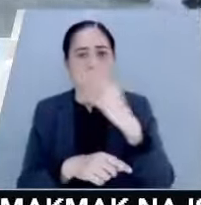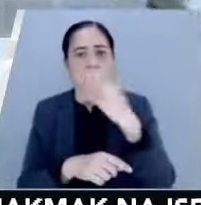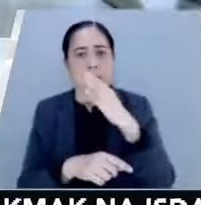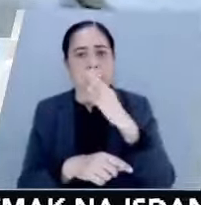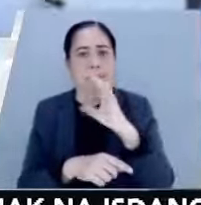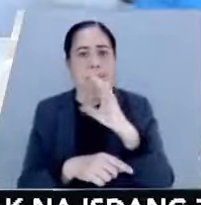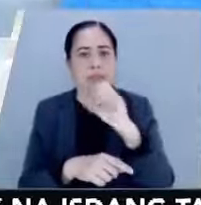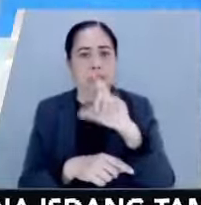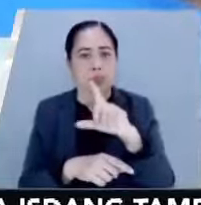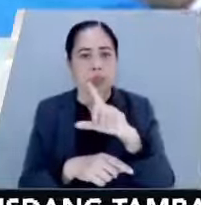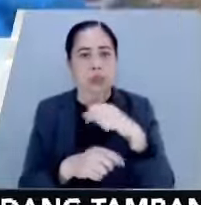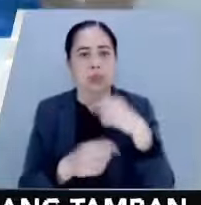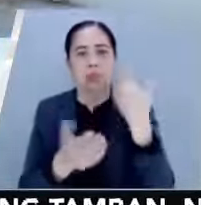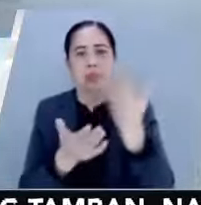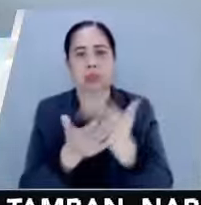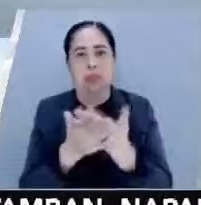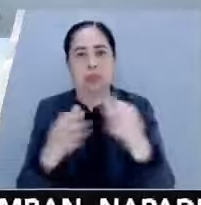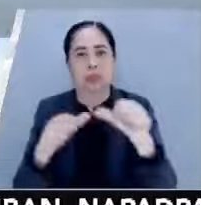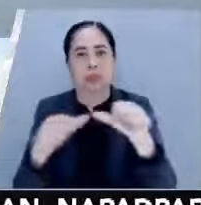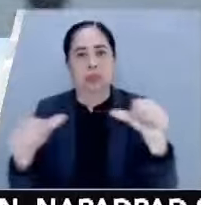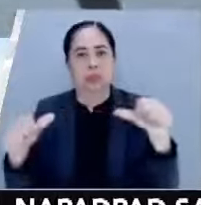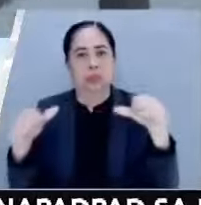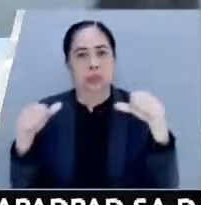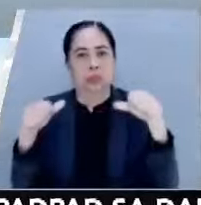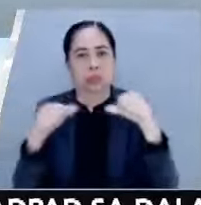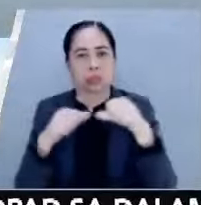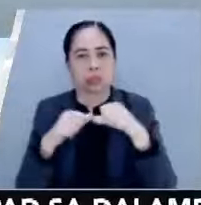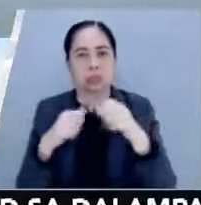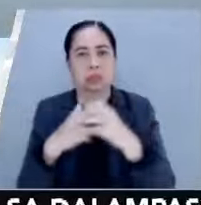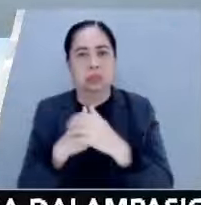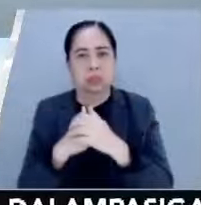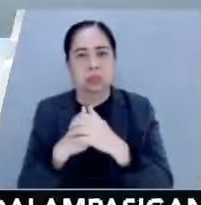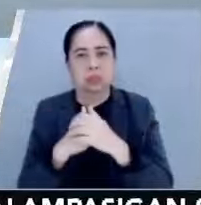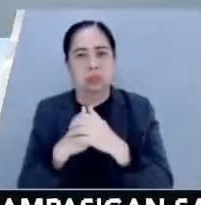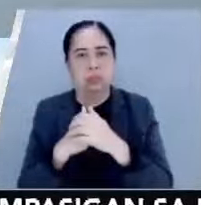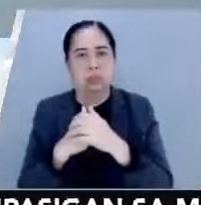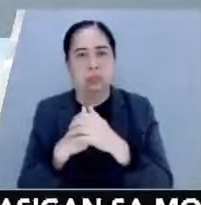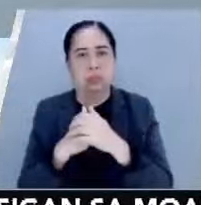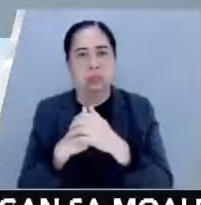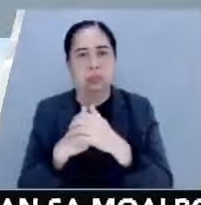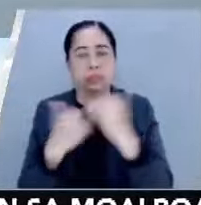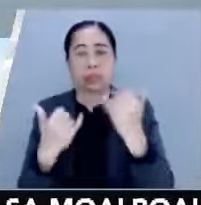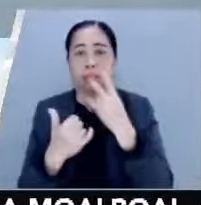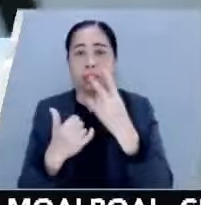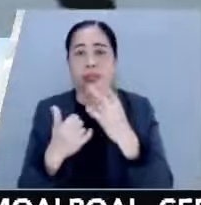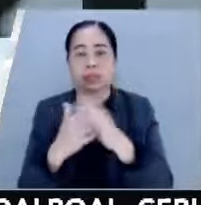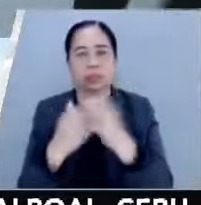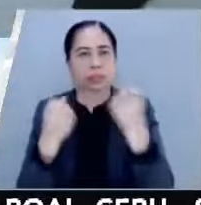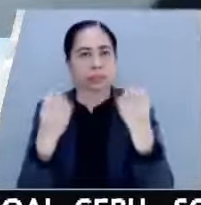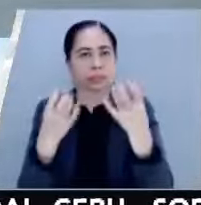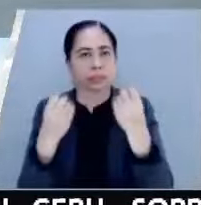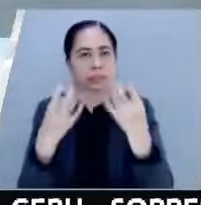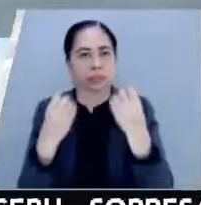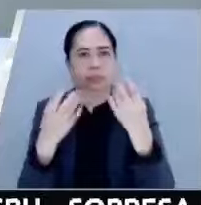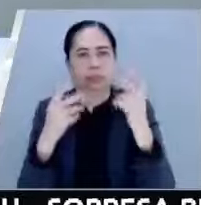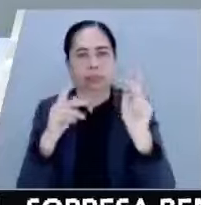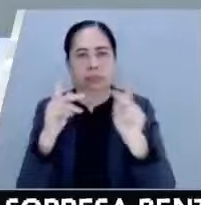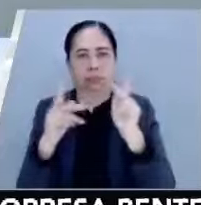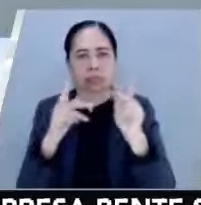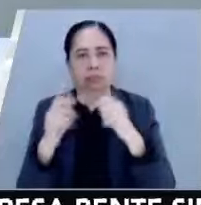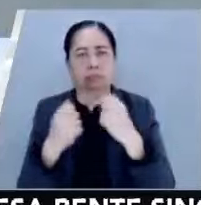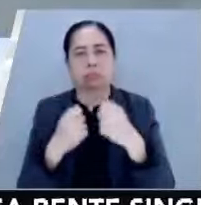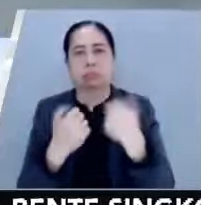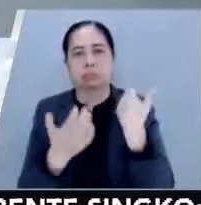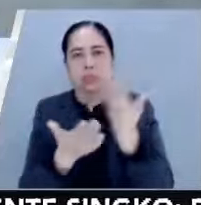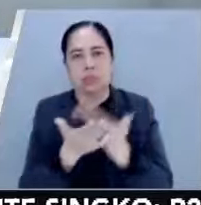arrival area no at ah sa mga sandaling ito nakikita natin na marami bulto po yung dating na mga pasahero dahil